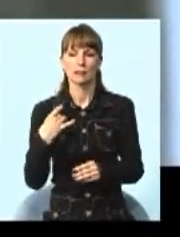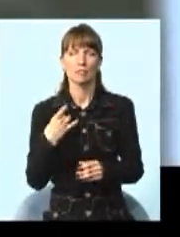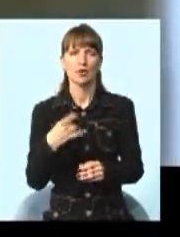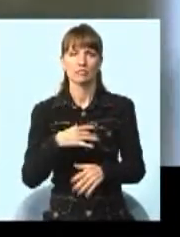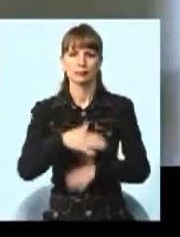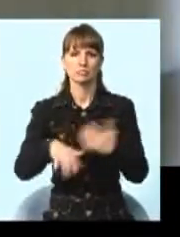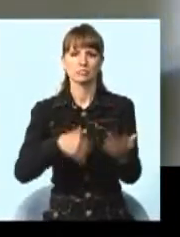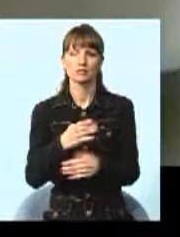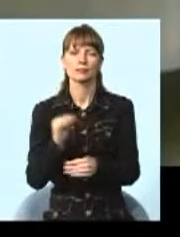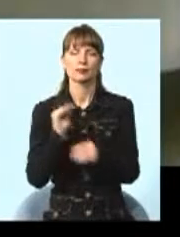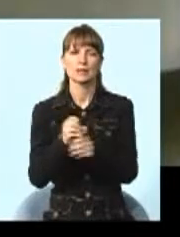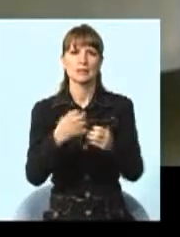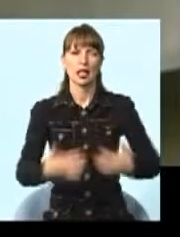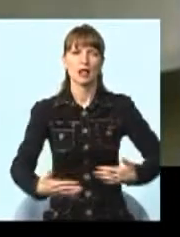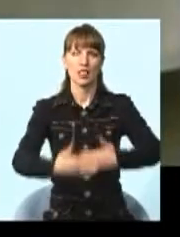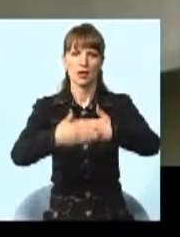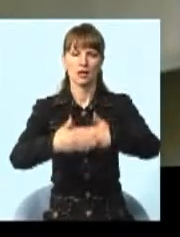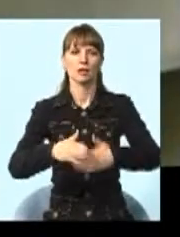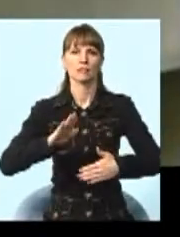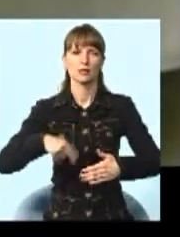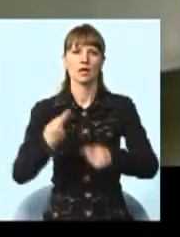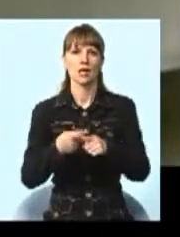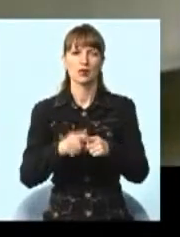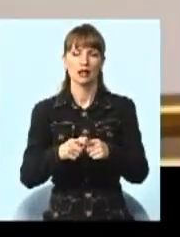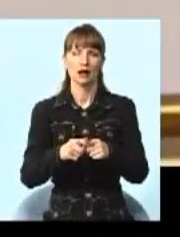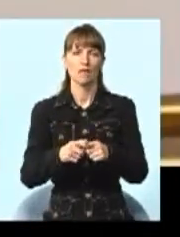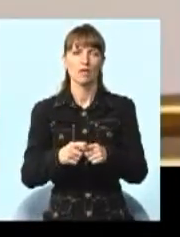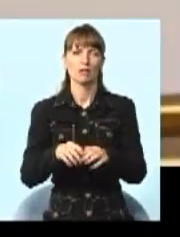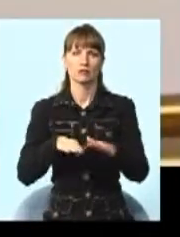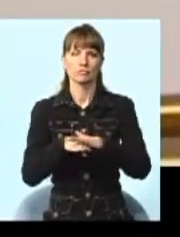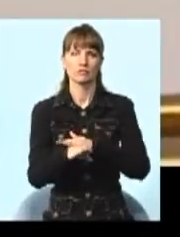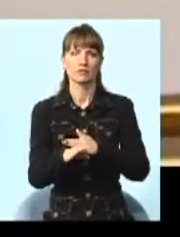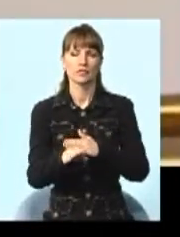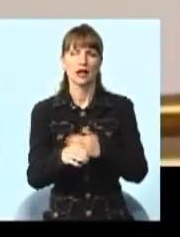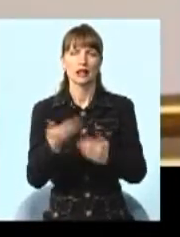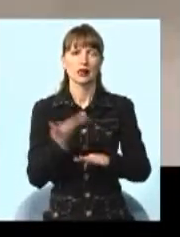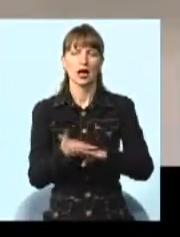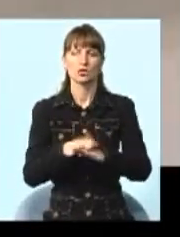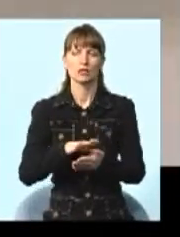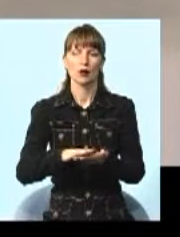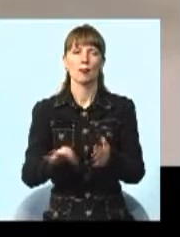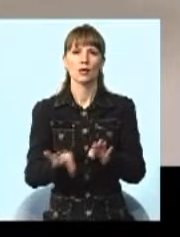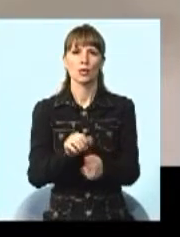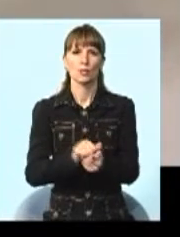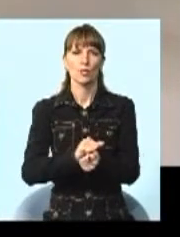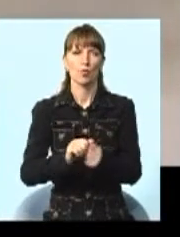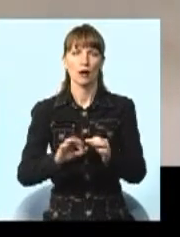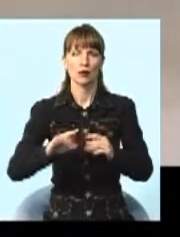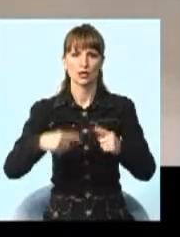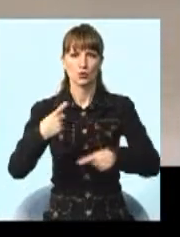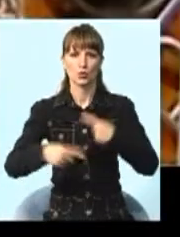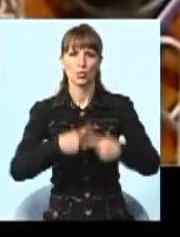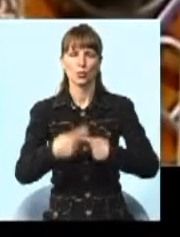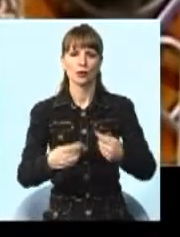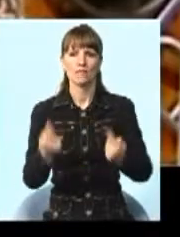у наступний контейнер. І лише після того пропускають під важким пресом. Так виходять паперові смужки. Папір скручують у